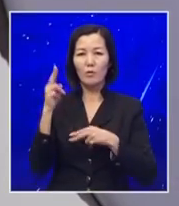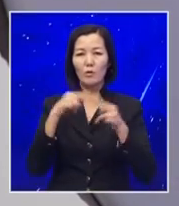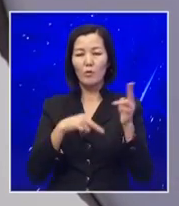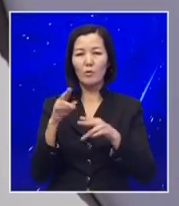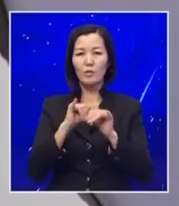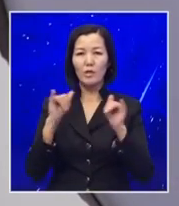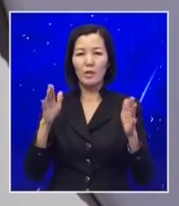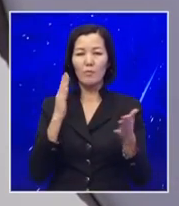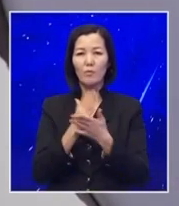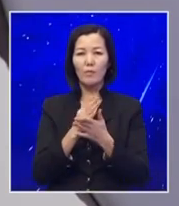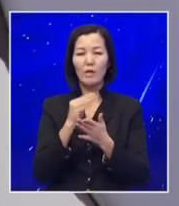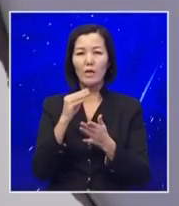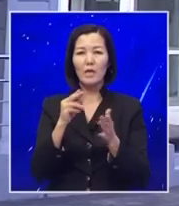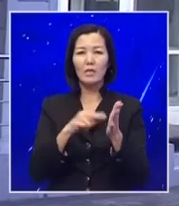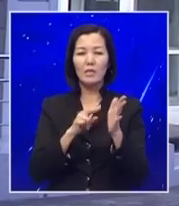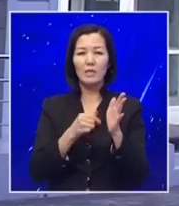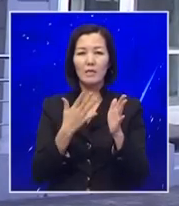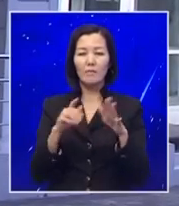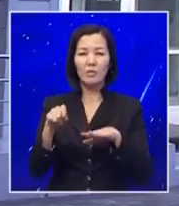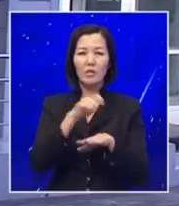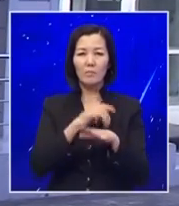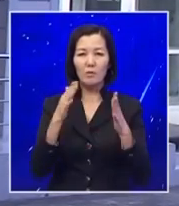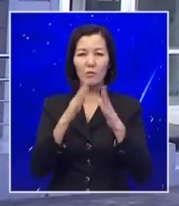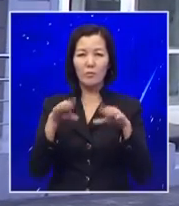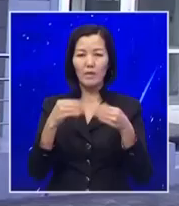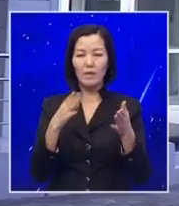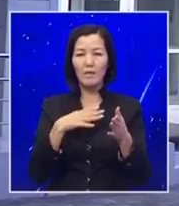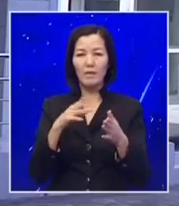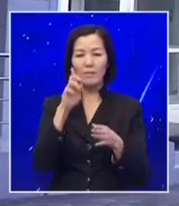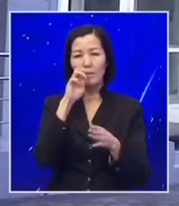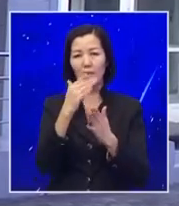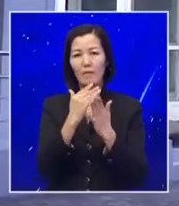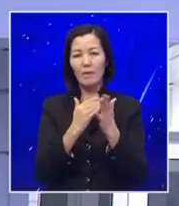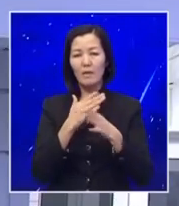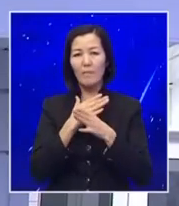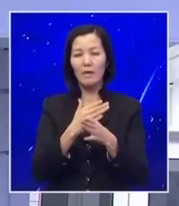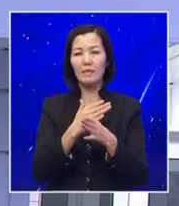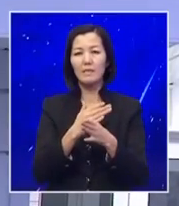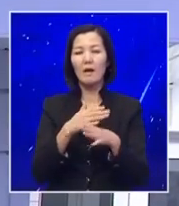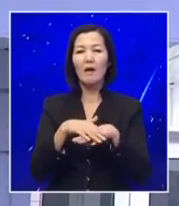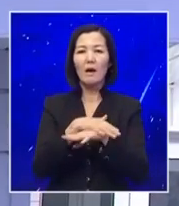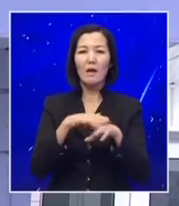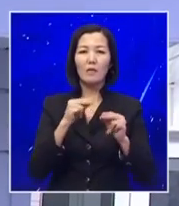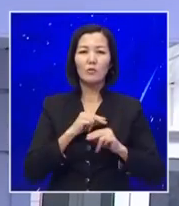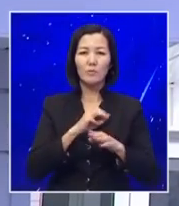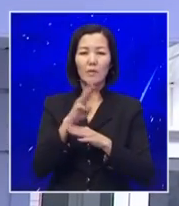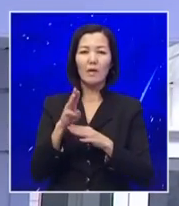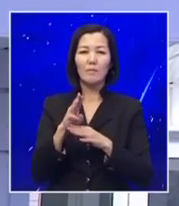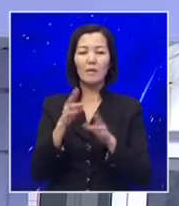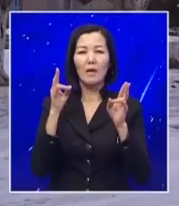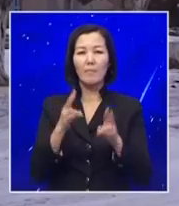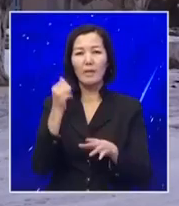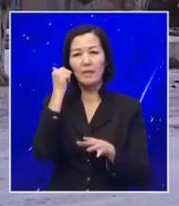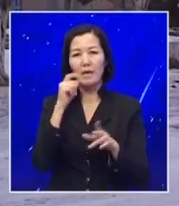да үлгерлеу бар. 7,5 мың шаршы метр тұрғын үй қолданысқа берілді. Мемлекеттік бағдарламалар негізінде халық жұмыспен қамтылып, апатты